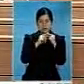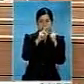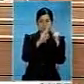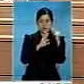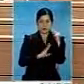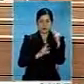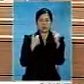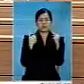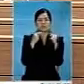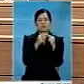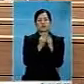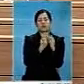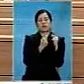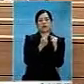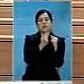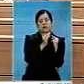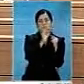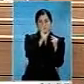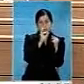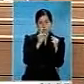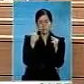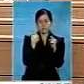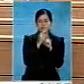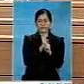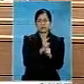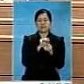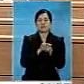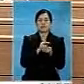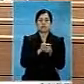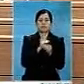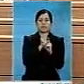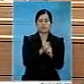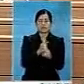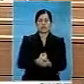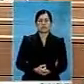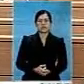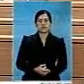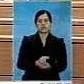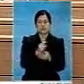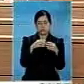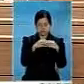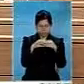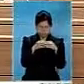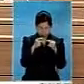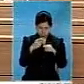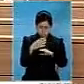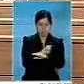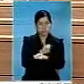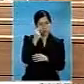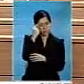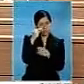3 4ก็มาเป็นสมาชิกวุฒิสภาไม่มีทางที่พรรคการเมืองจะไปครอบงำใคร